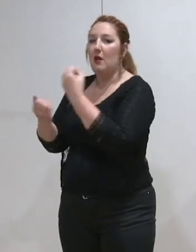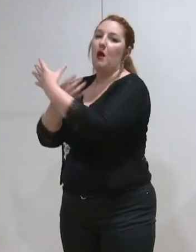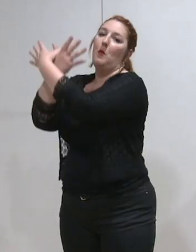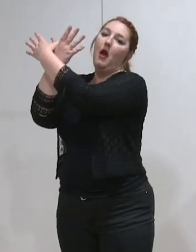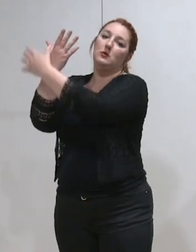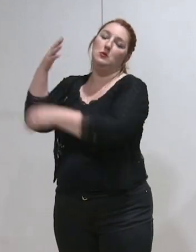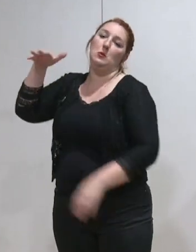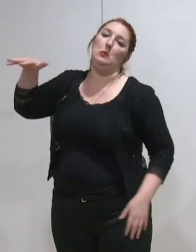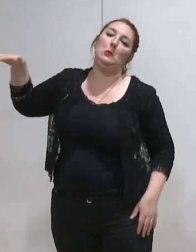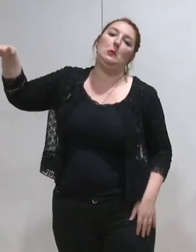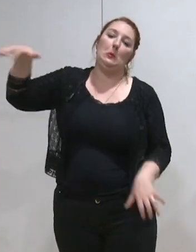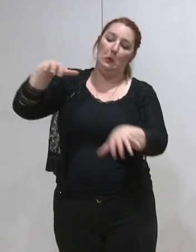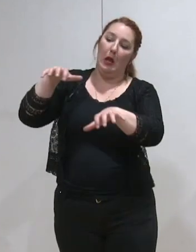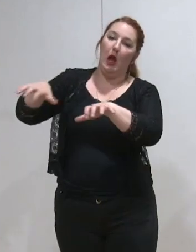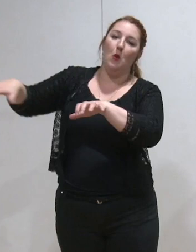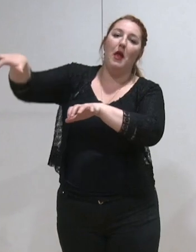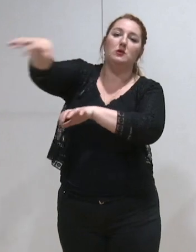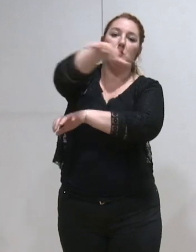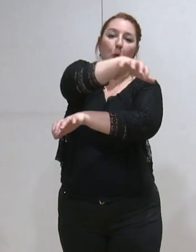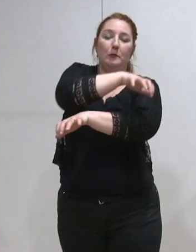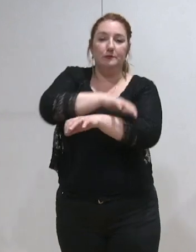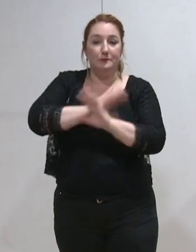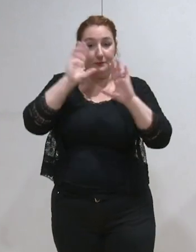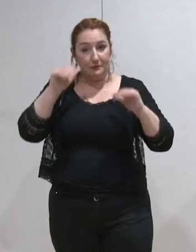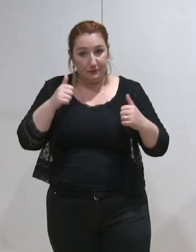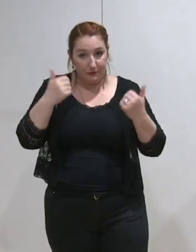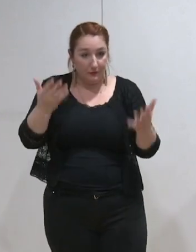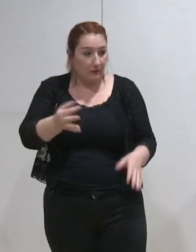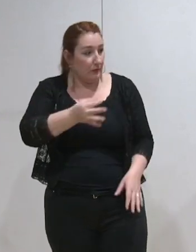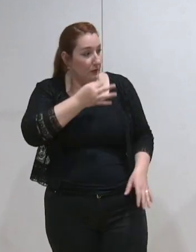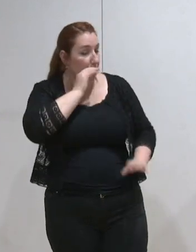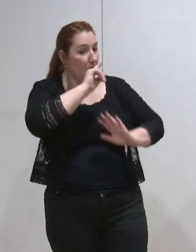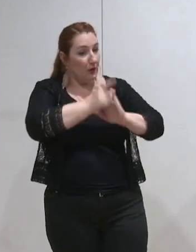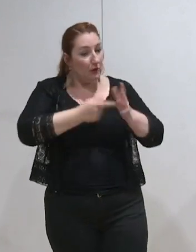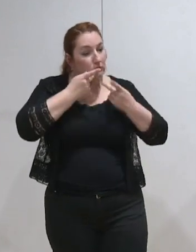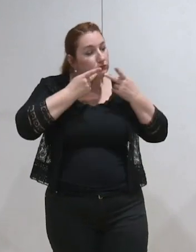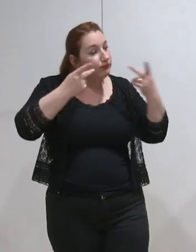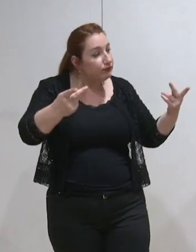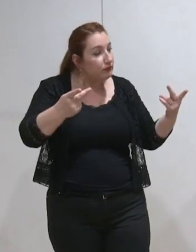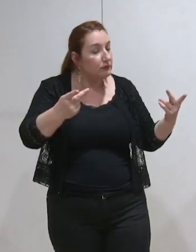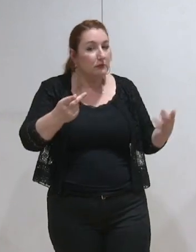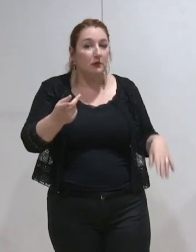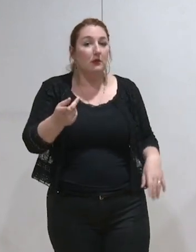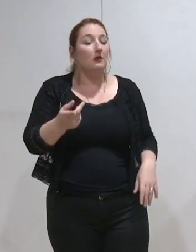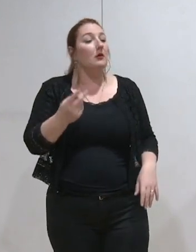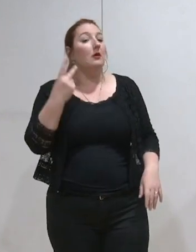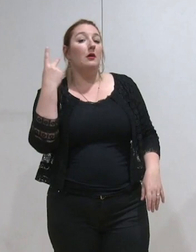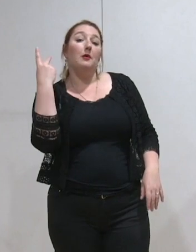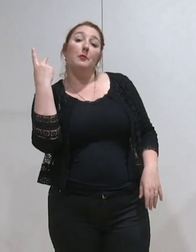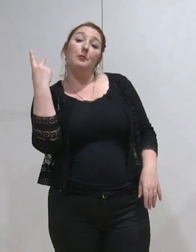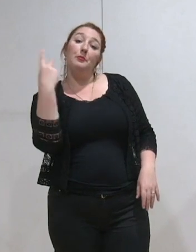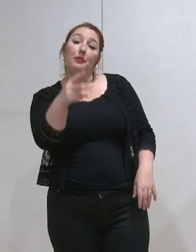l'agglomération c'est l'occasion pour nous donc de vous redire que nous ne partageons pas votre votre vision de